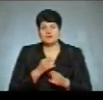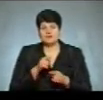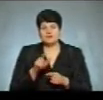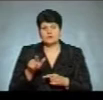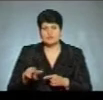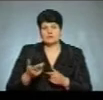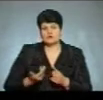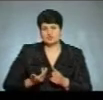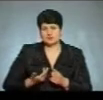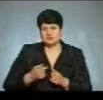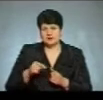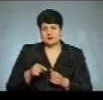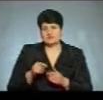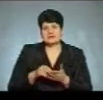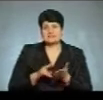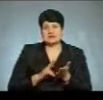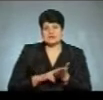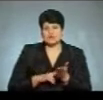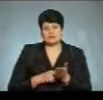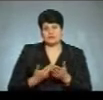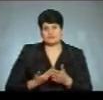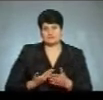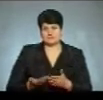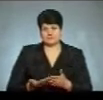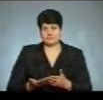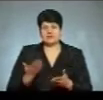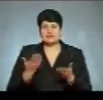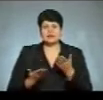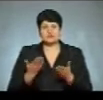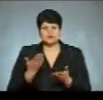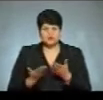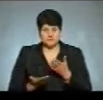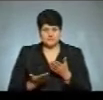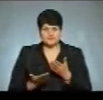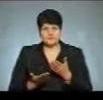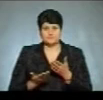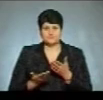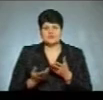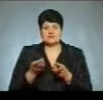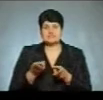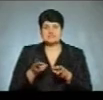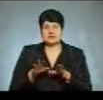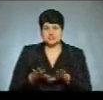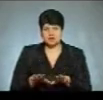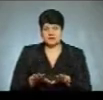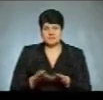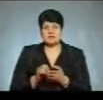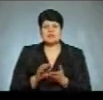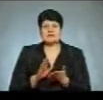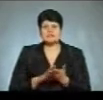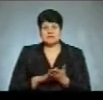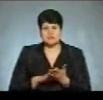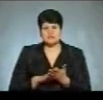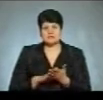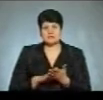які проживають і зареєстровані в житловому приміщенні. Якщо ж залишилися в реєстрації, я так не зрозумів до